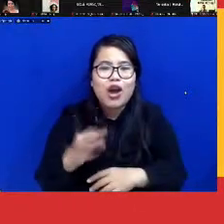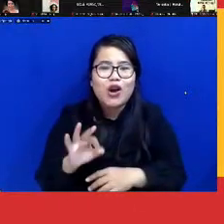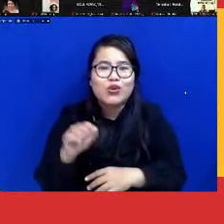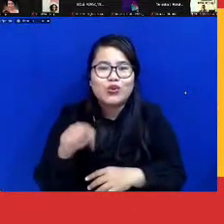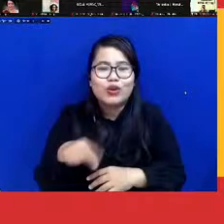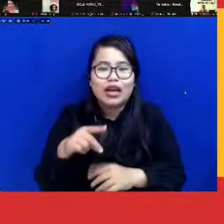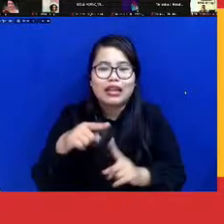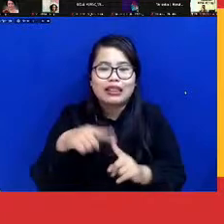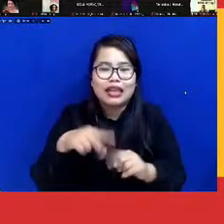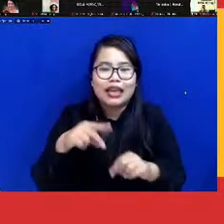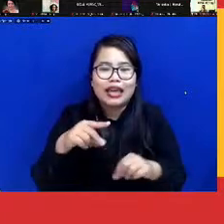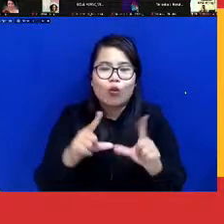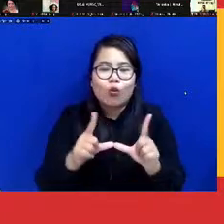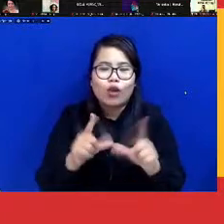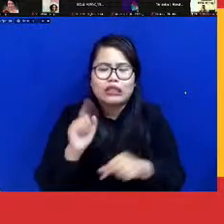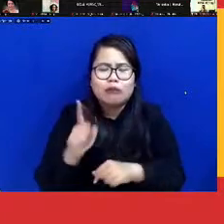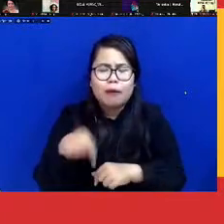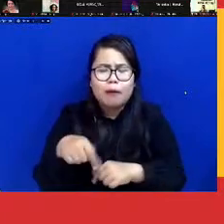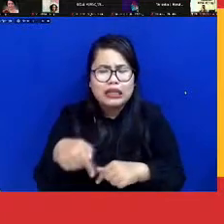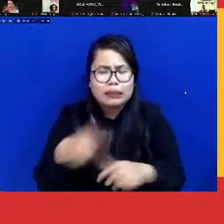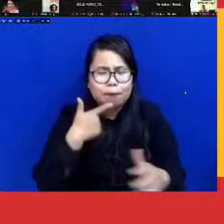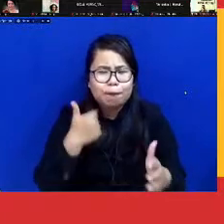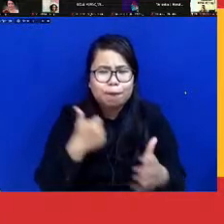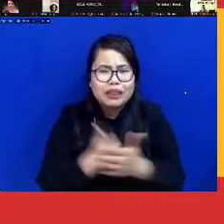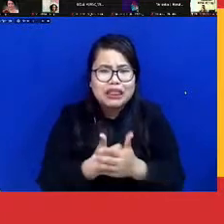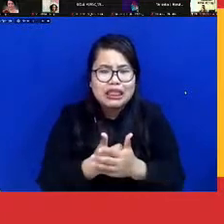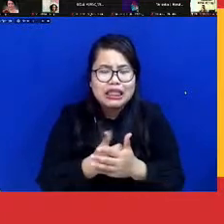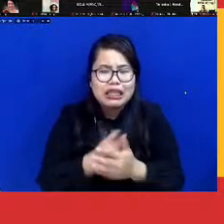RTRW kita. Karena ini penting sekali bagaimana